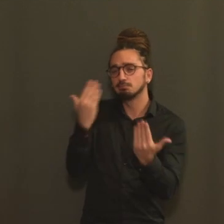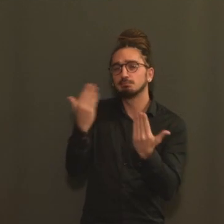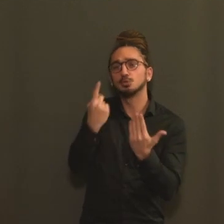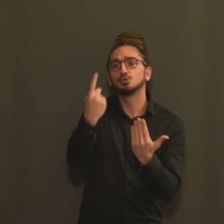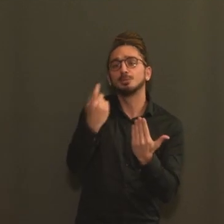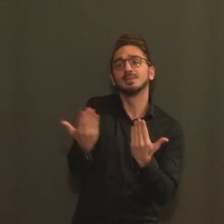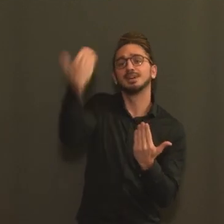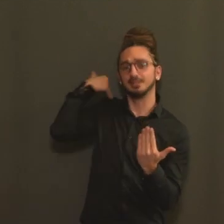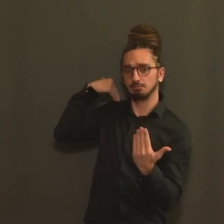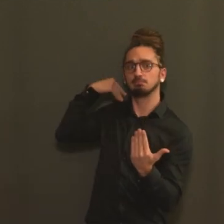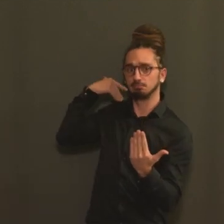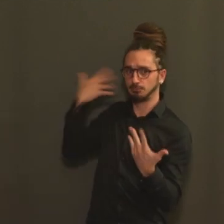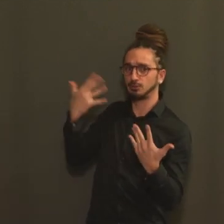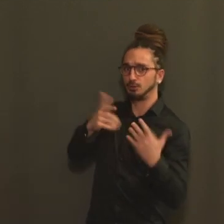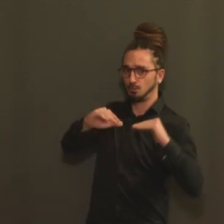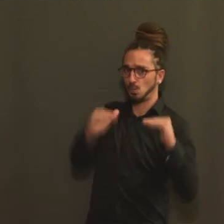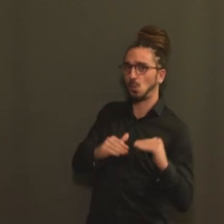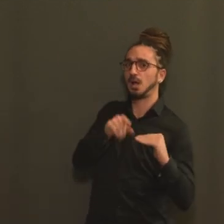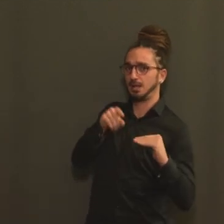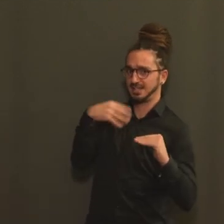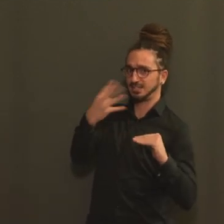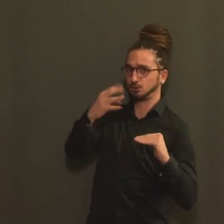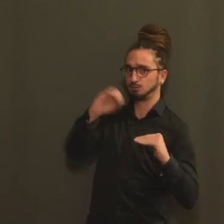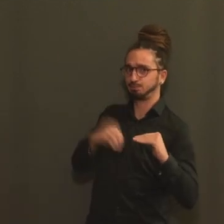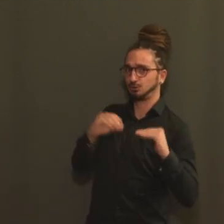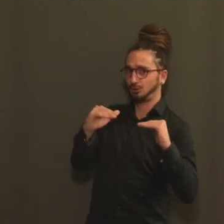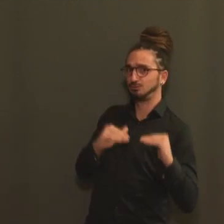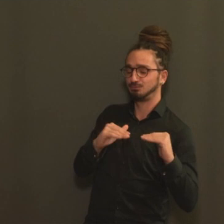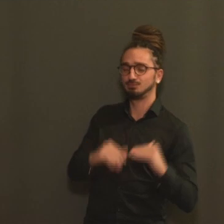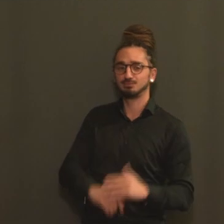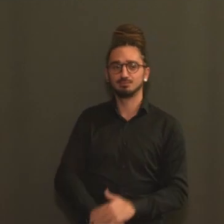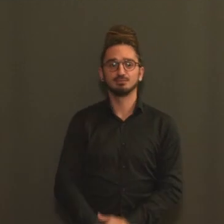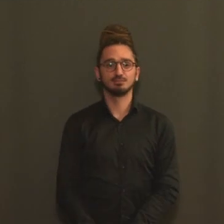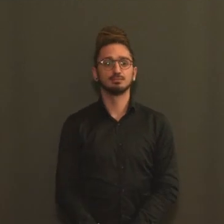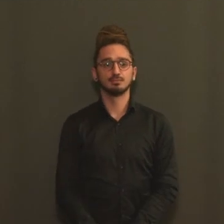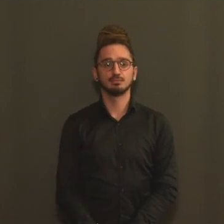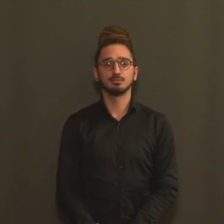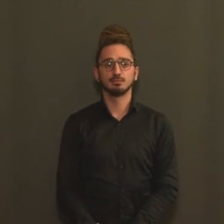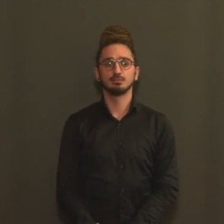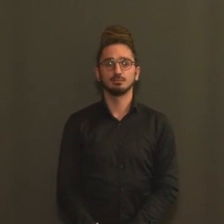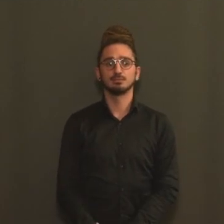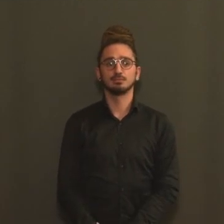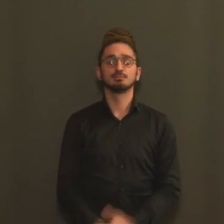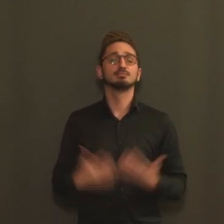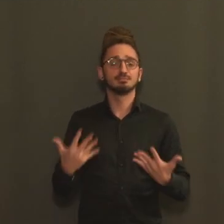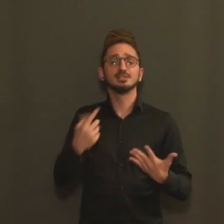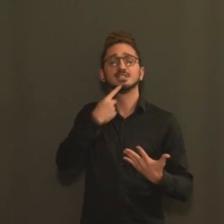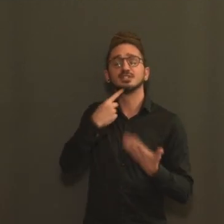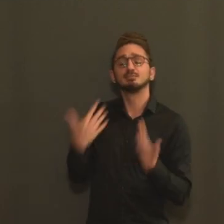la semaine précédente. Ceci nous amène à avoir actuellement hospitalisé